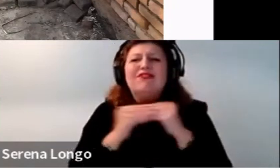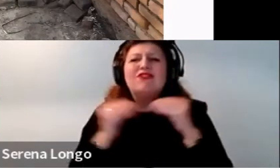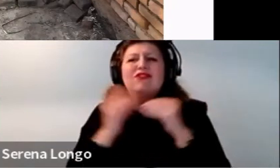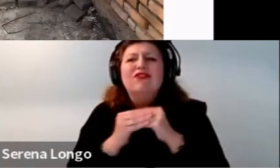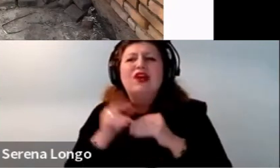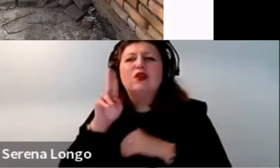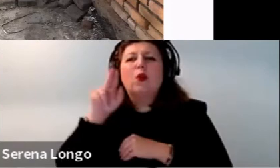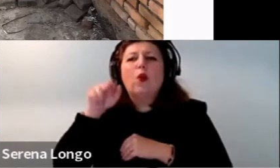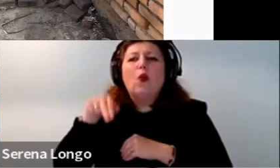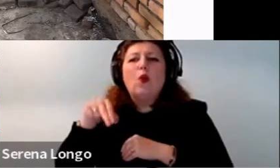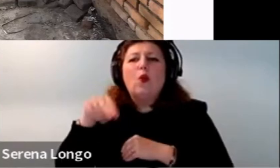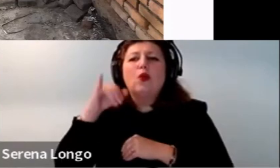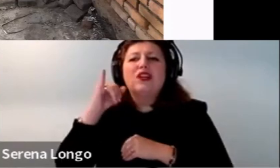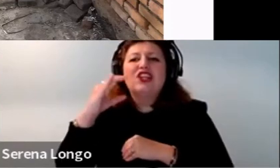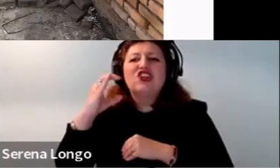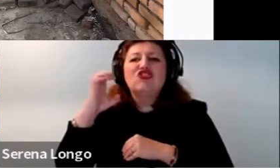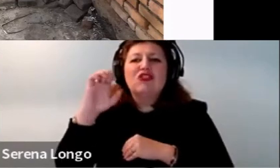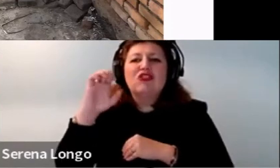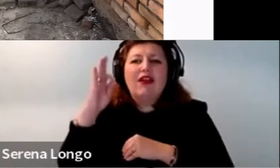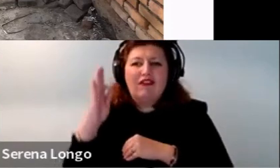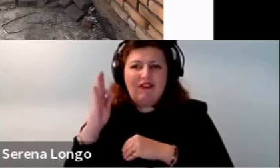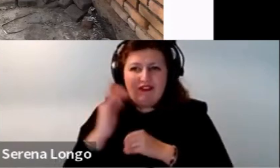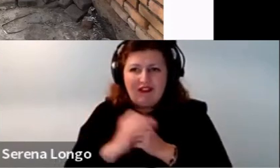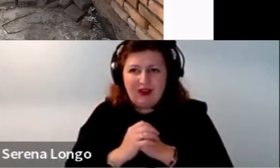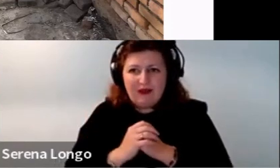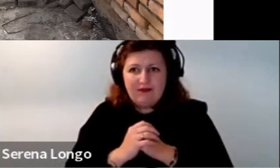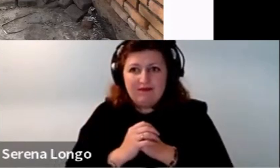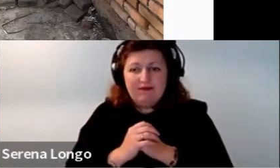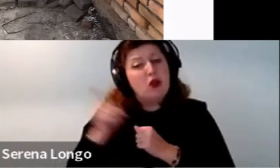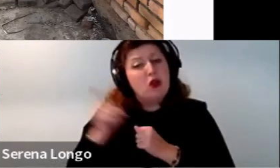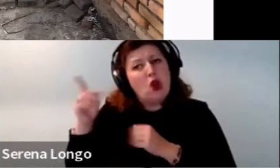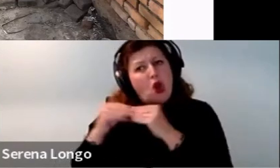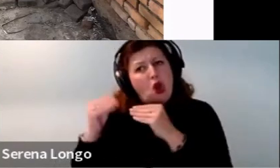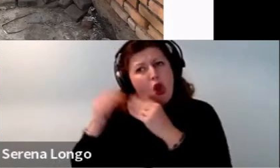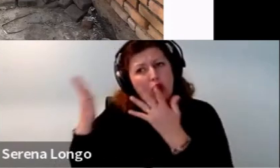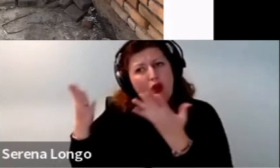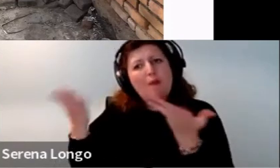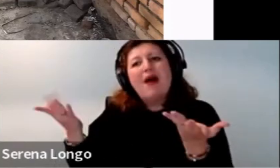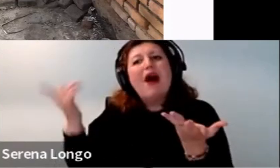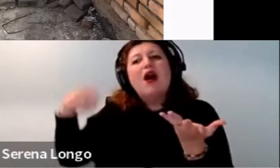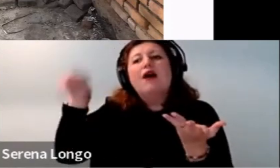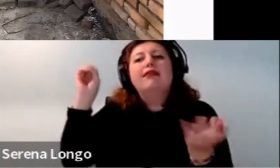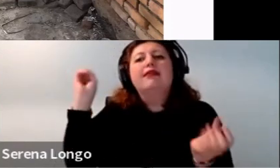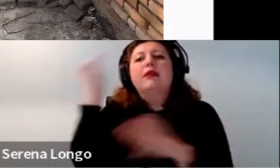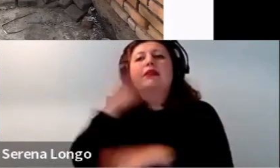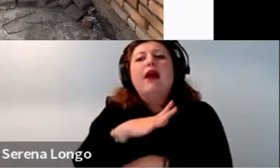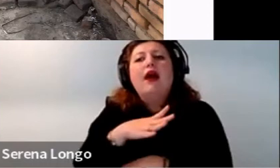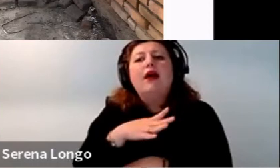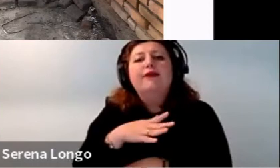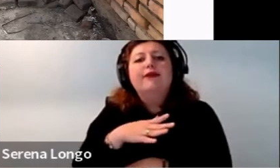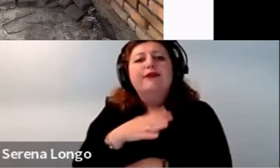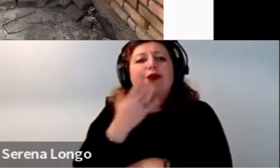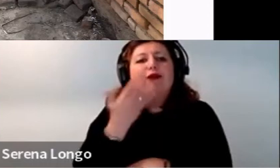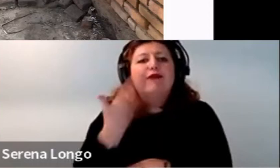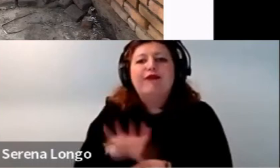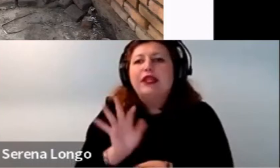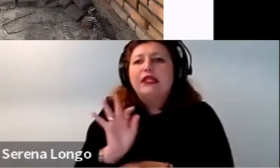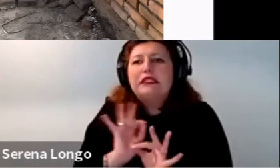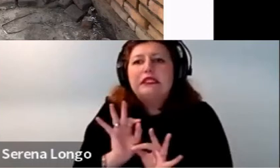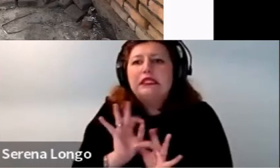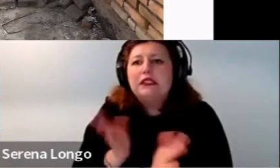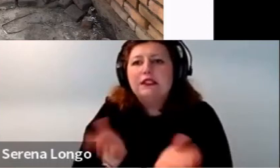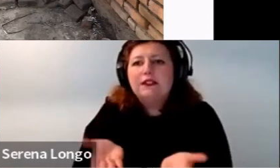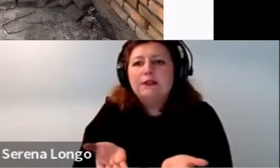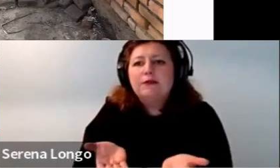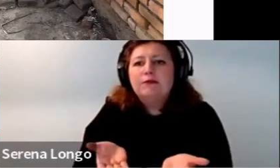anche se anche qui siamo riusciti a intervenire perché si erano dimenticati un pezzettino. In altri casi, cosa molto